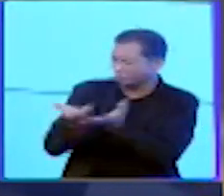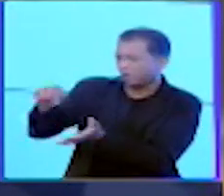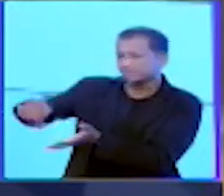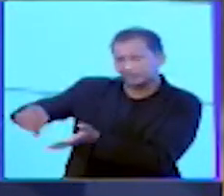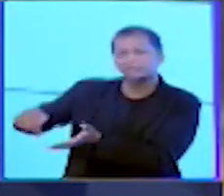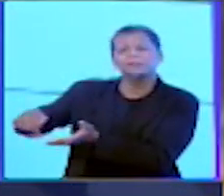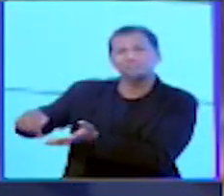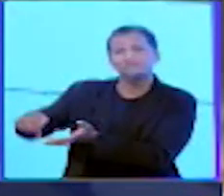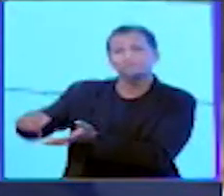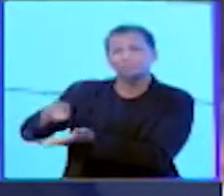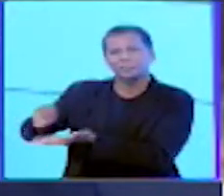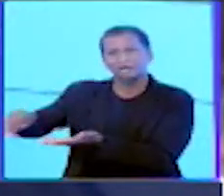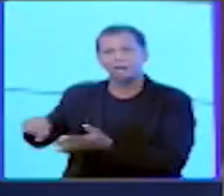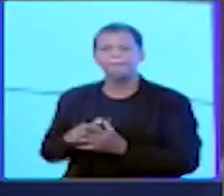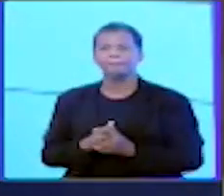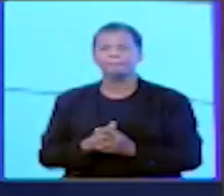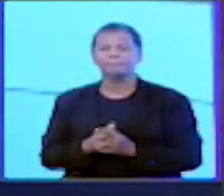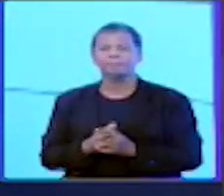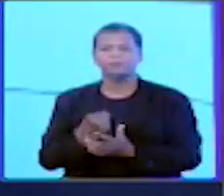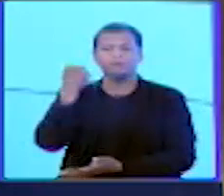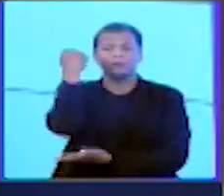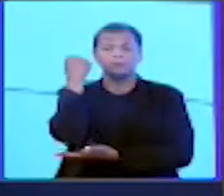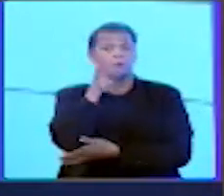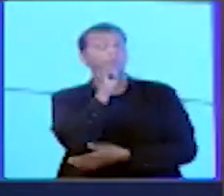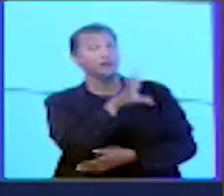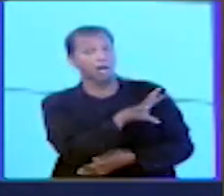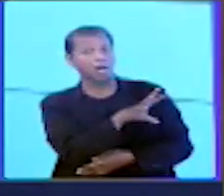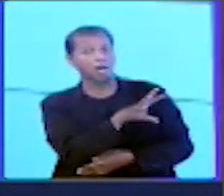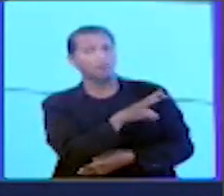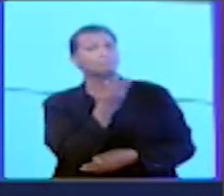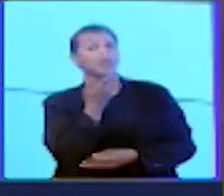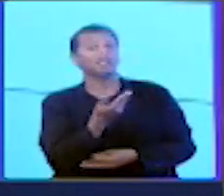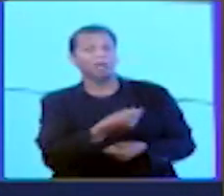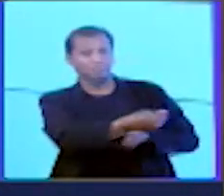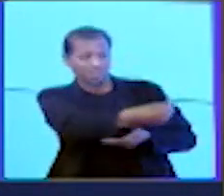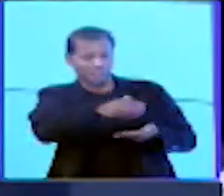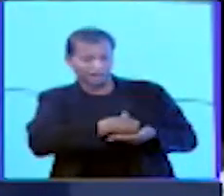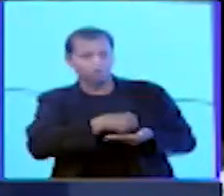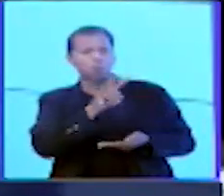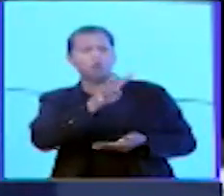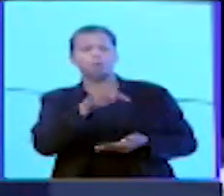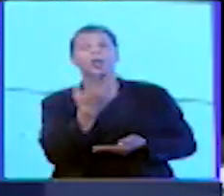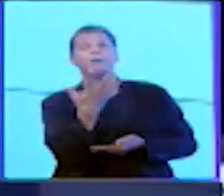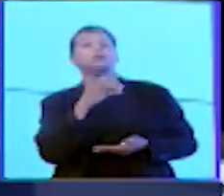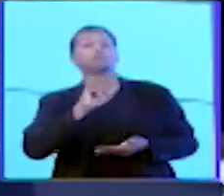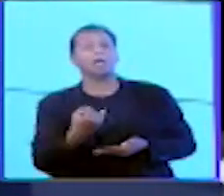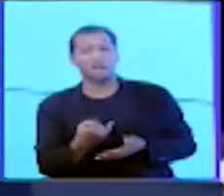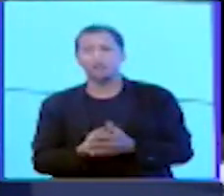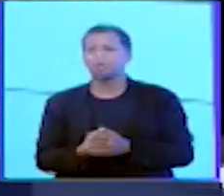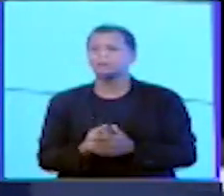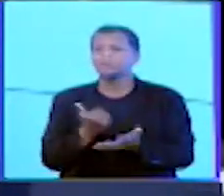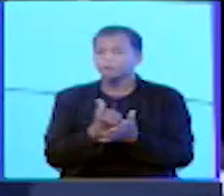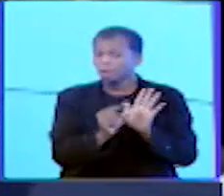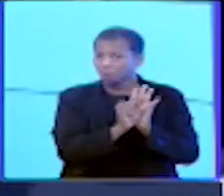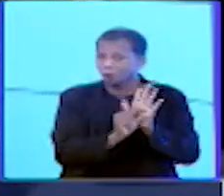Pada polisi, tersangka mengaku memasang tarif aborsi Rp2,5 juta. Tersangka NN dan asistennya dijerat Undang-Undang Kesehatan Nomor 36